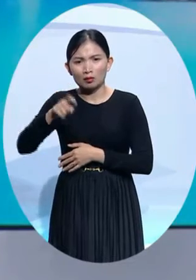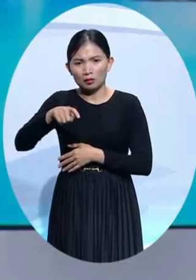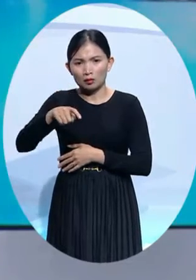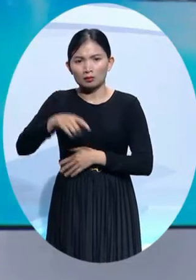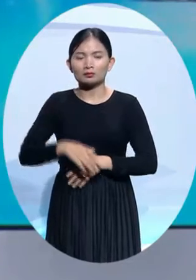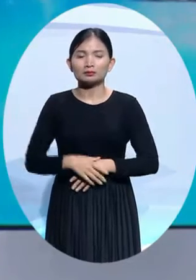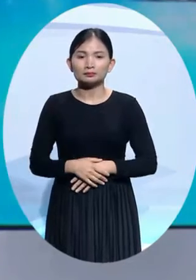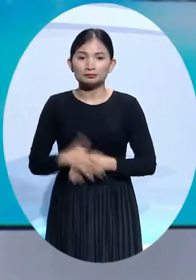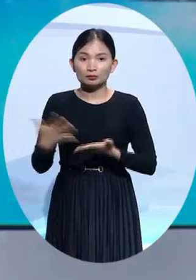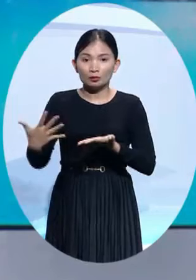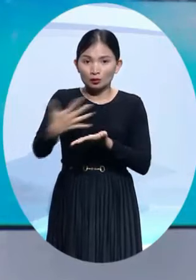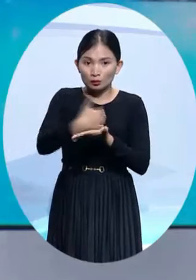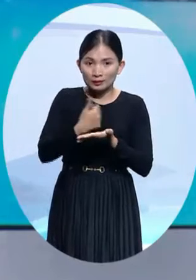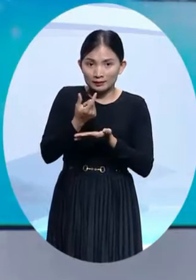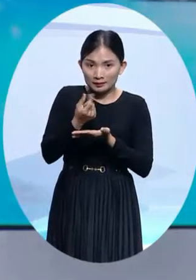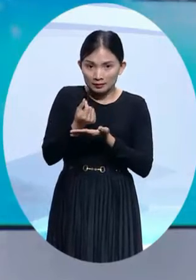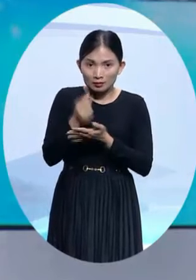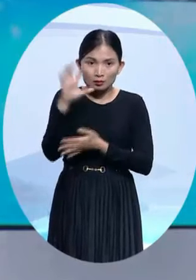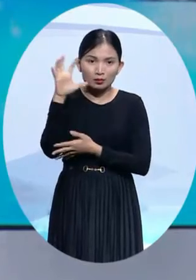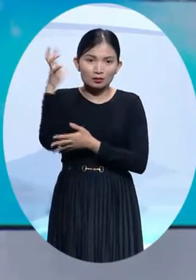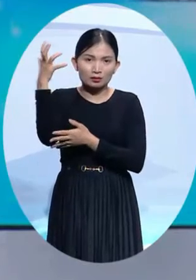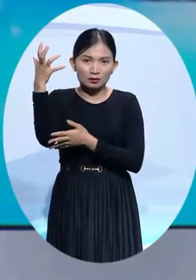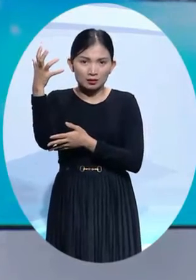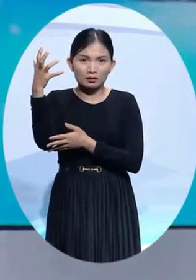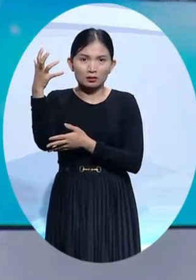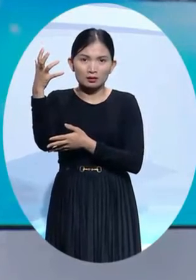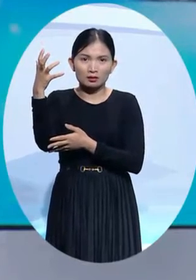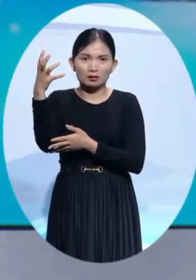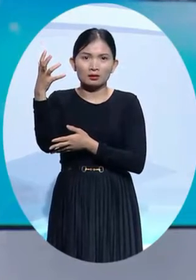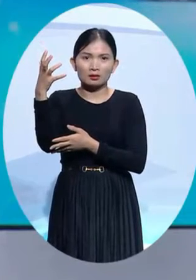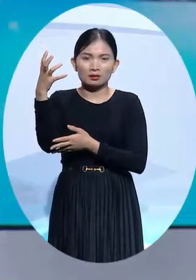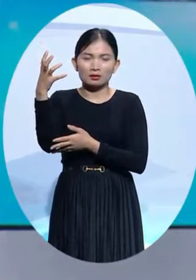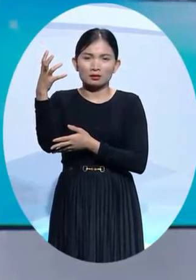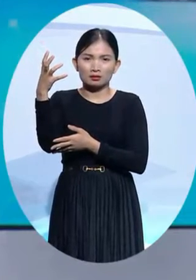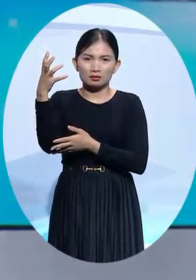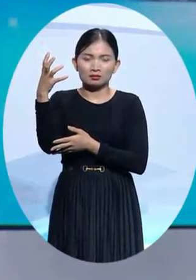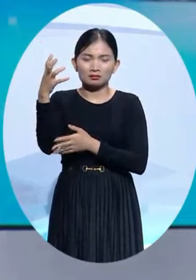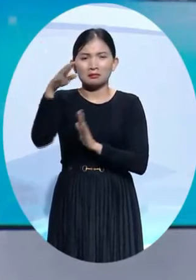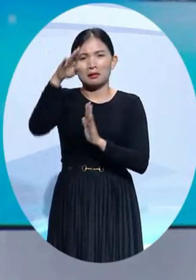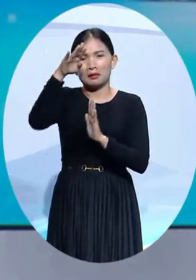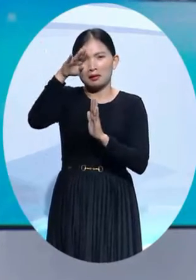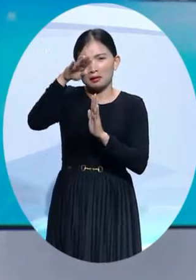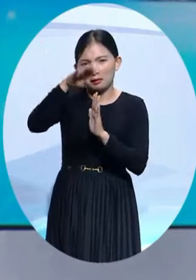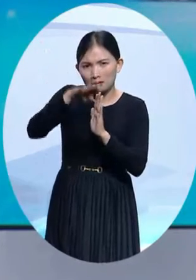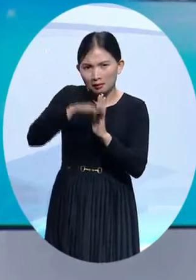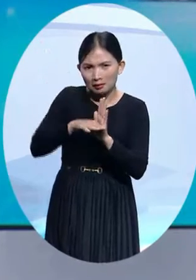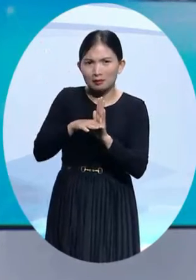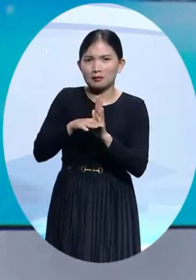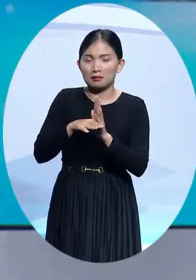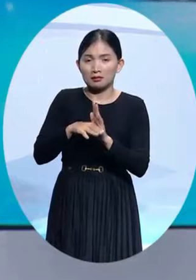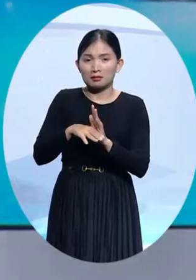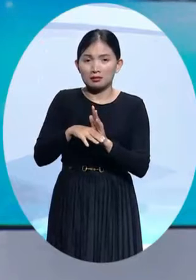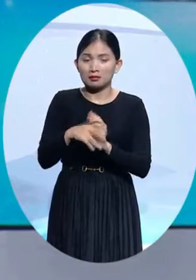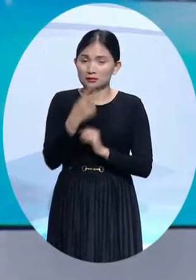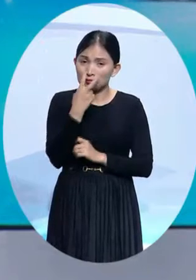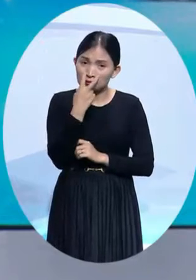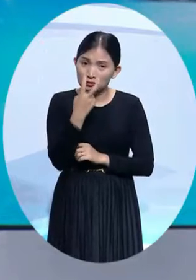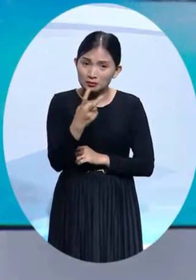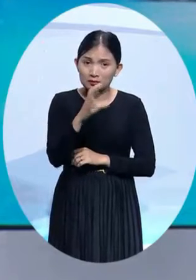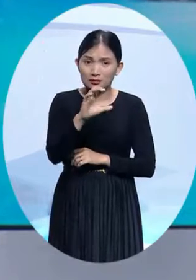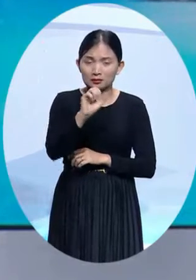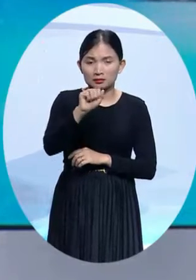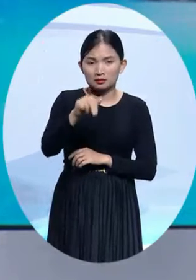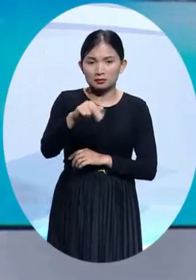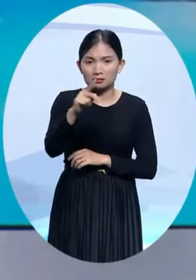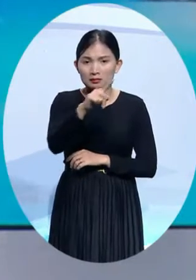Quỹ tiền tệ quốc tế IMF hôm qua đã hạ dự báo tăng trưởng kinh tế toàn cầu. IMF cảnh báo những rủi ro do lạm phát leo